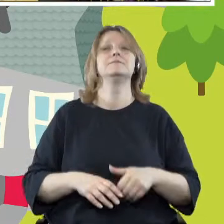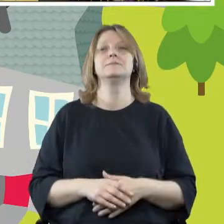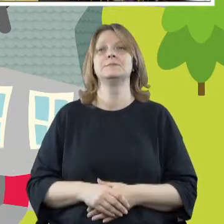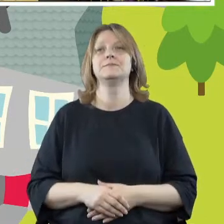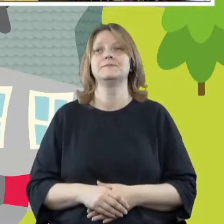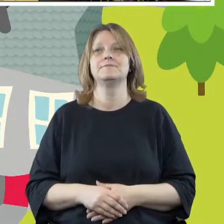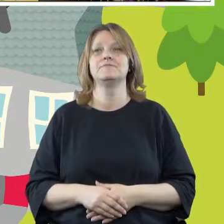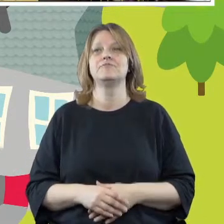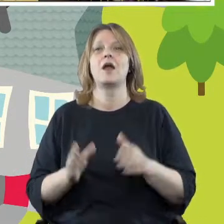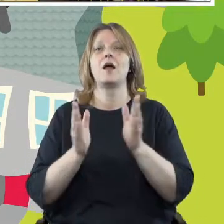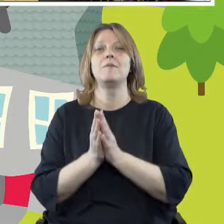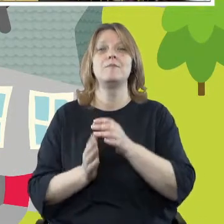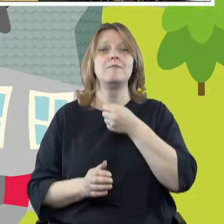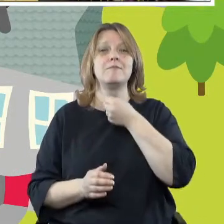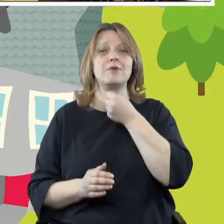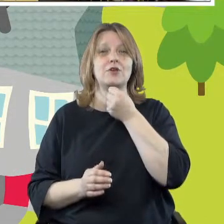Trzeba mikrofon włączyć.